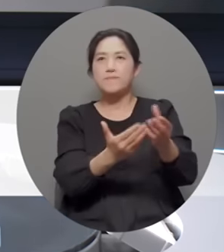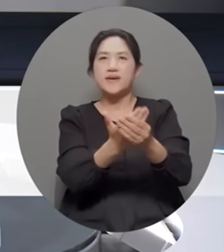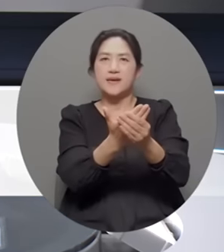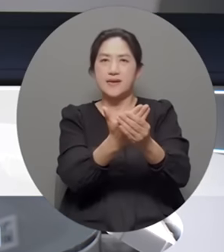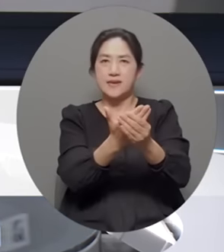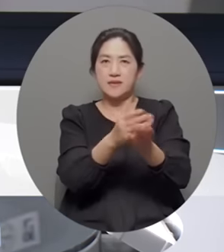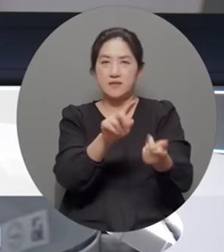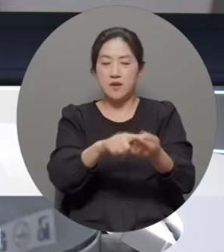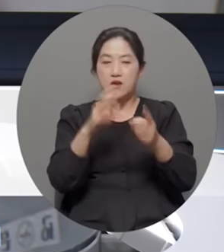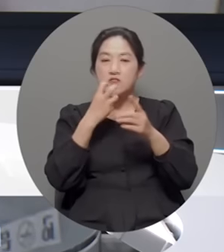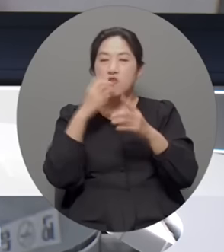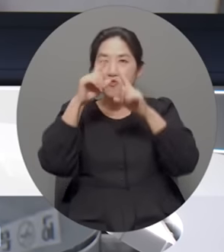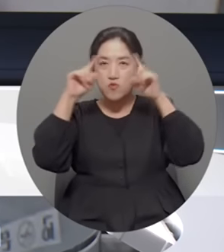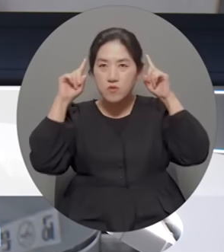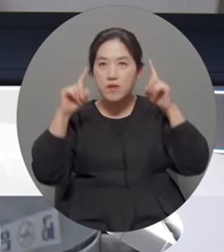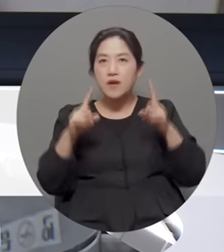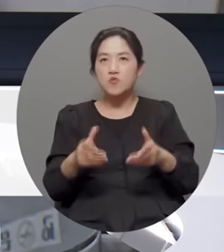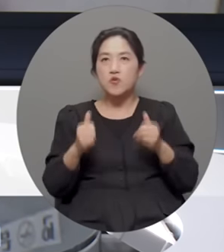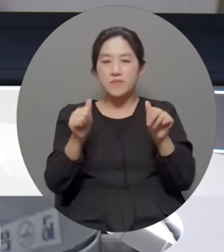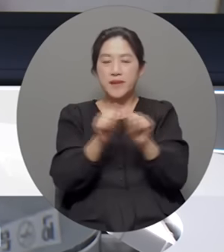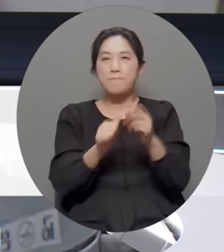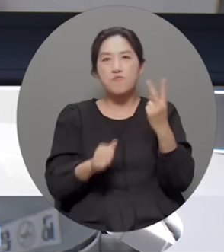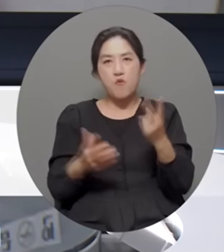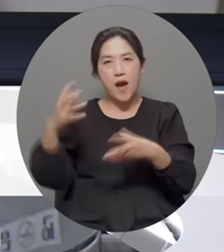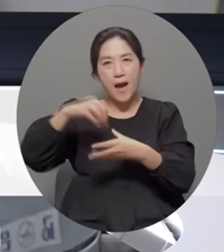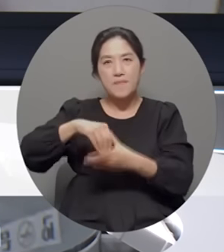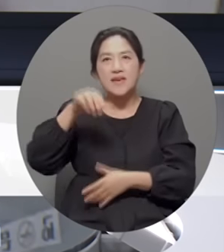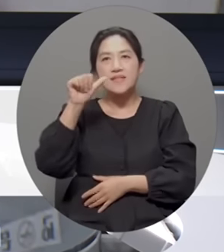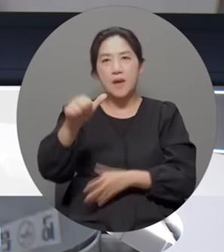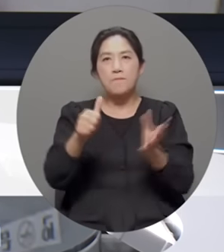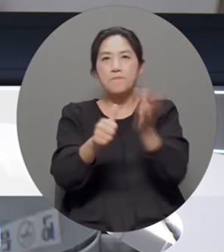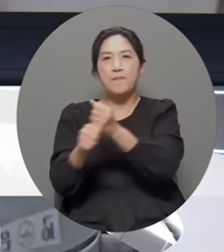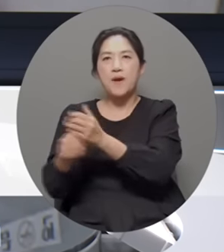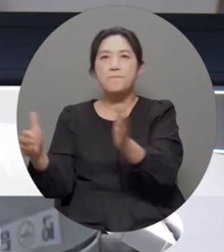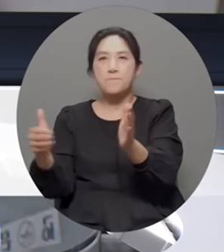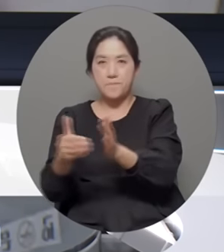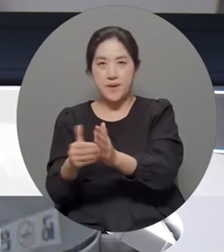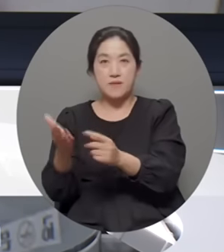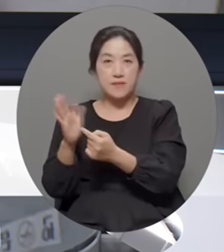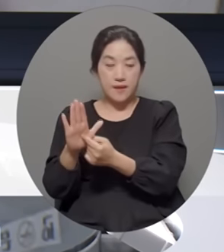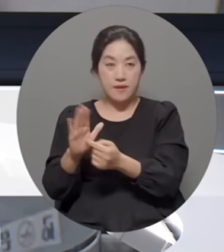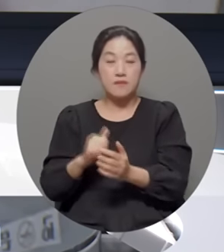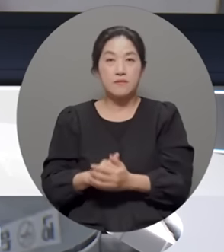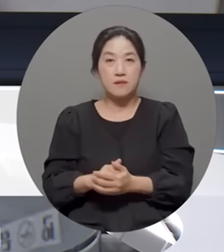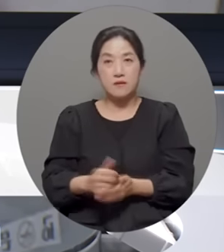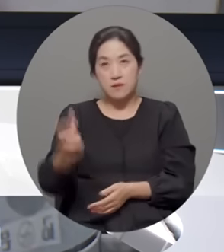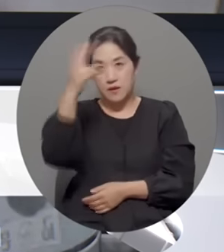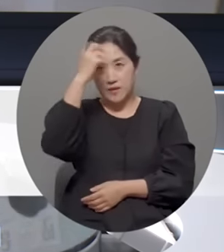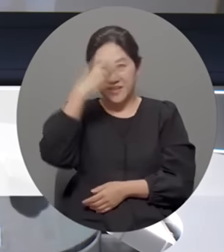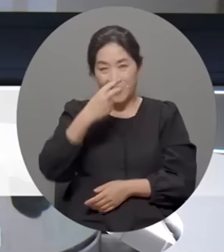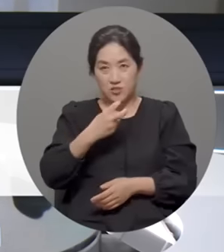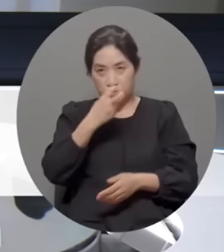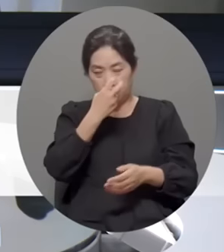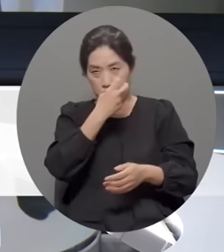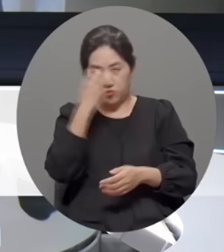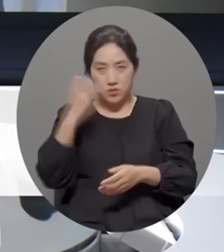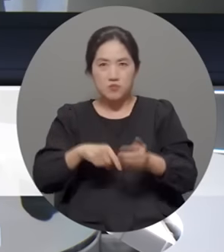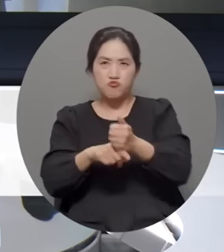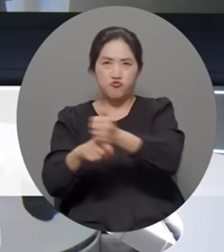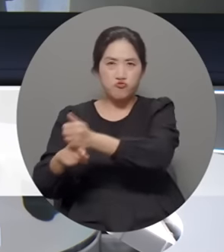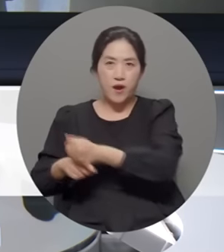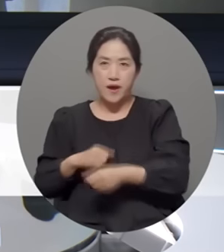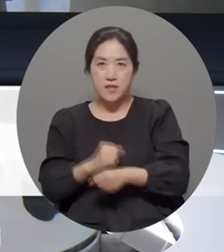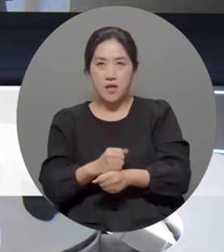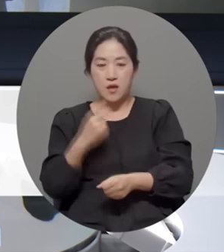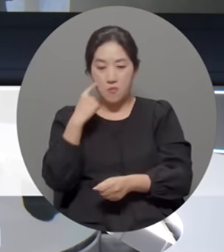관련해 서울대 출신 남성 2명 등 모두 5명을 검거했다고 밝혔는데요. 경찰이 재수사에 나서면서